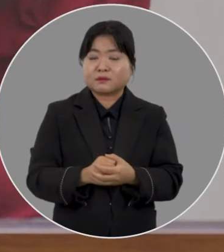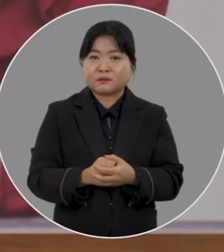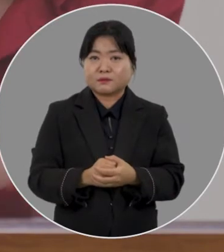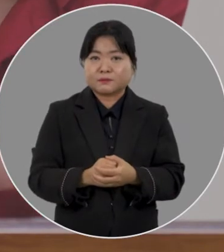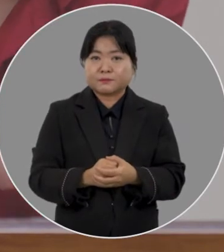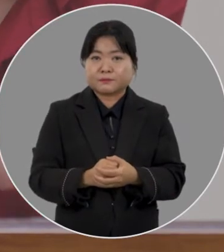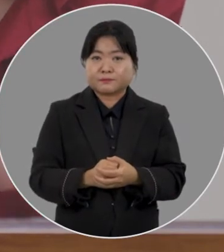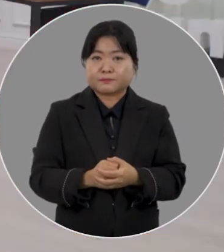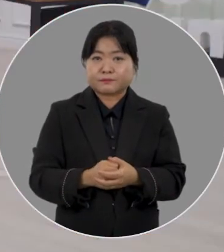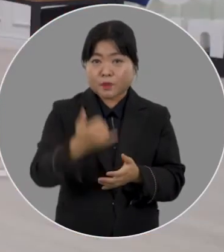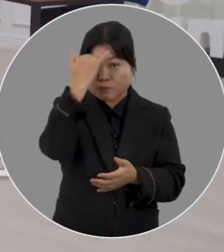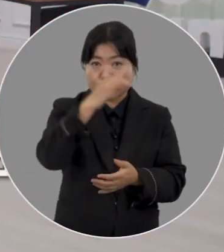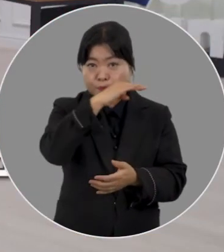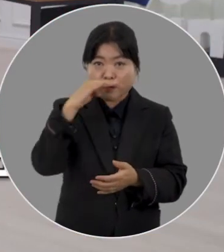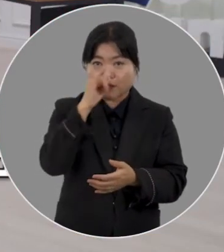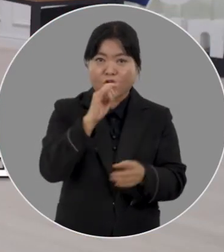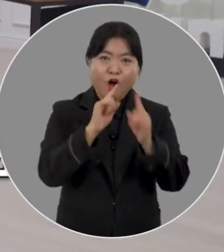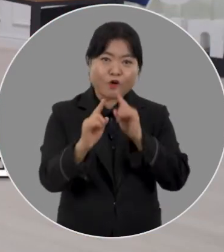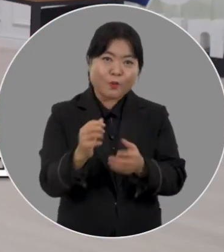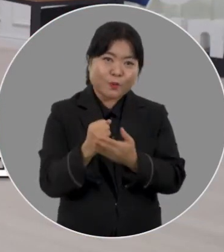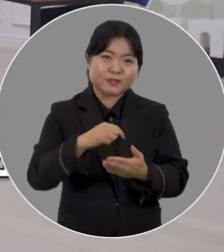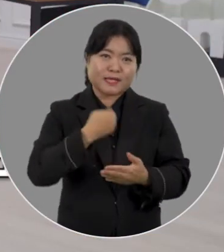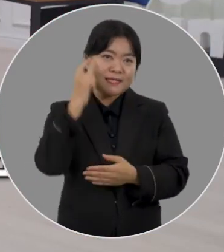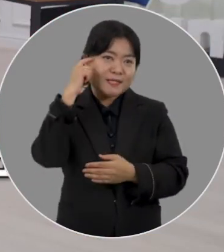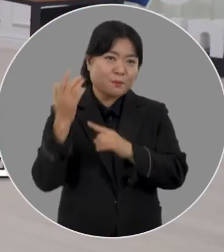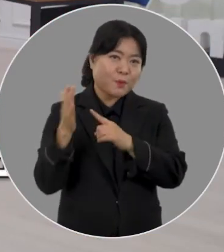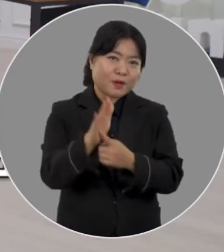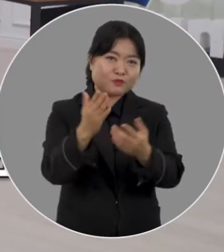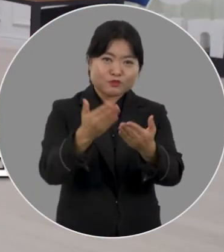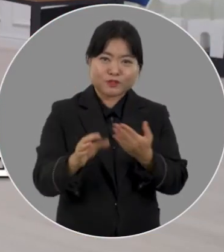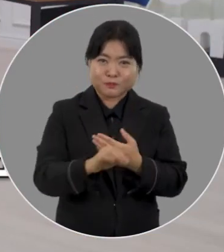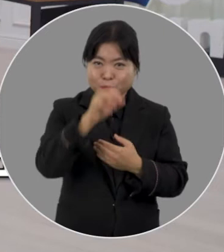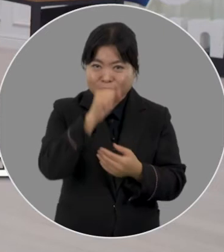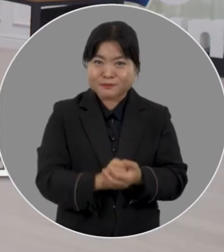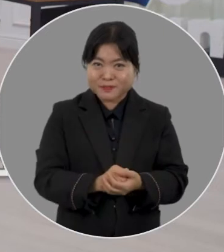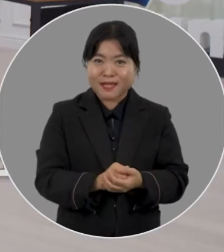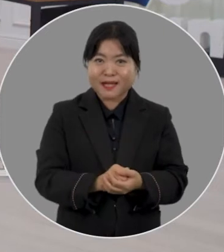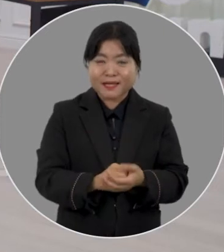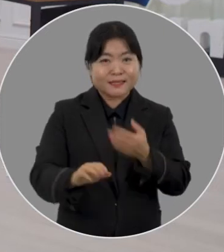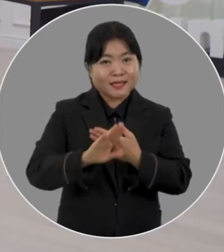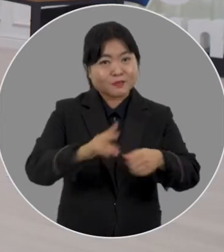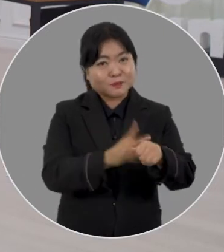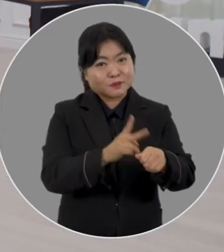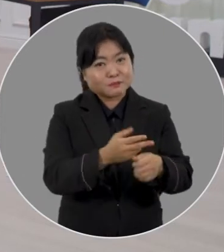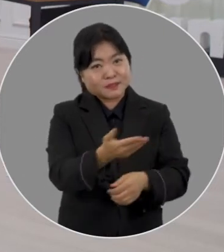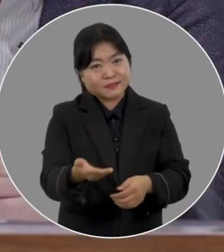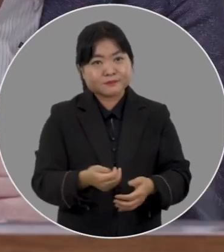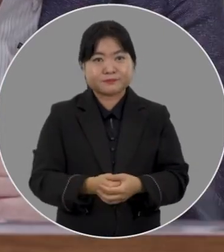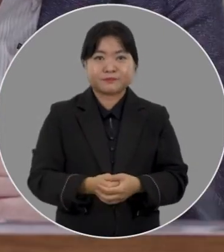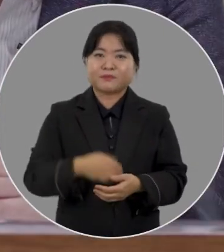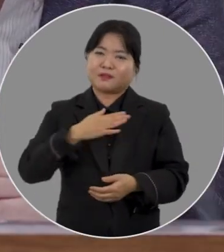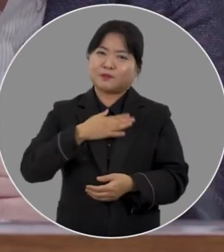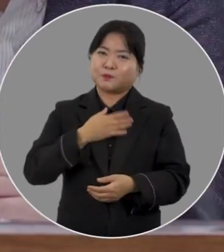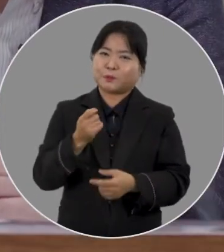예, 좀 품격 있는 언어로 이렇게 자기 의견을 좀 표현을 해주셨으면 좋겠어요. 예, 또 다른 교수님들.